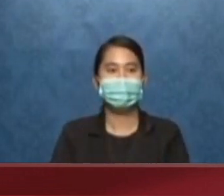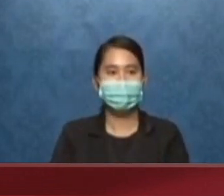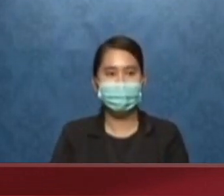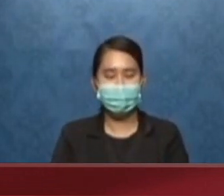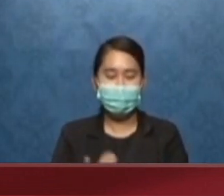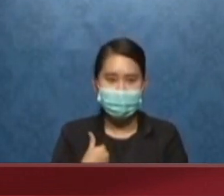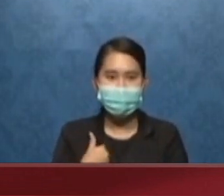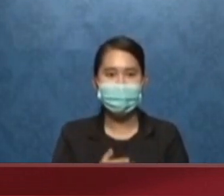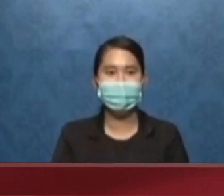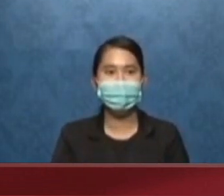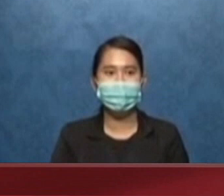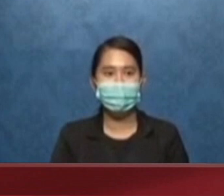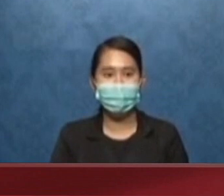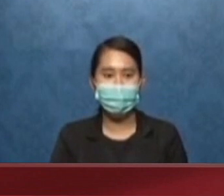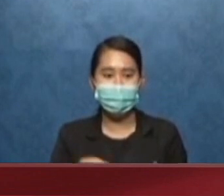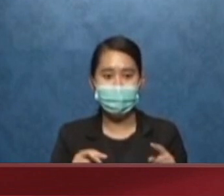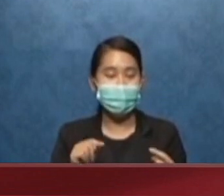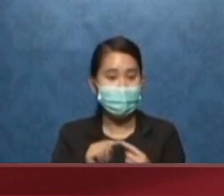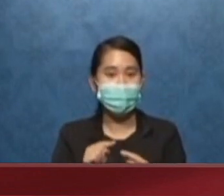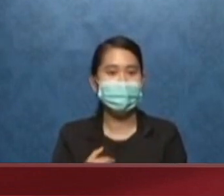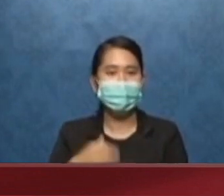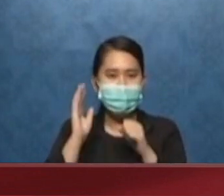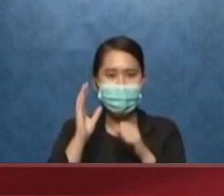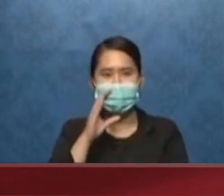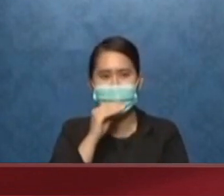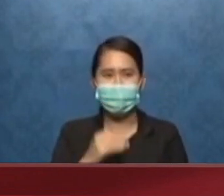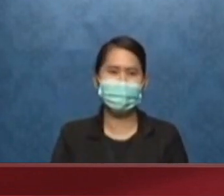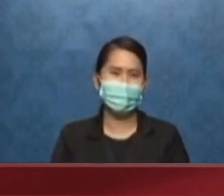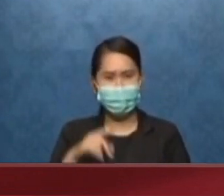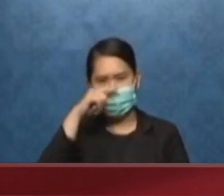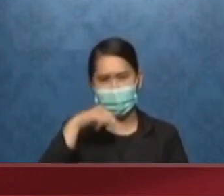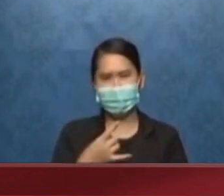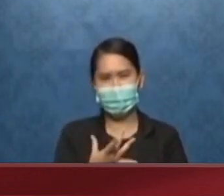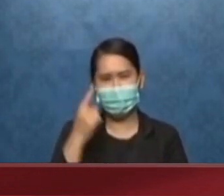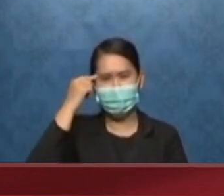ามาแถลงสู้คดีอยู่ข้างล่างในสุนทรภาเนี่ยมันอะไรเกิดขึ้นในประเทศไทยผมไม่รู้